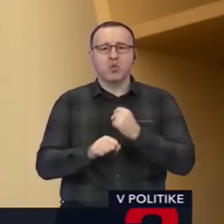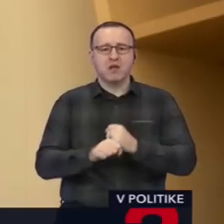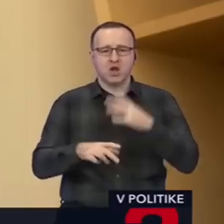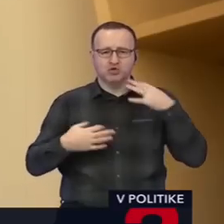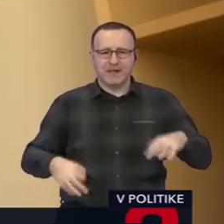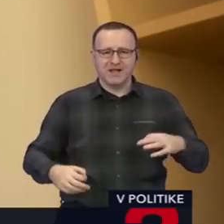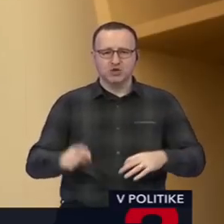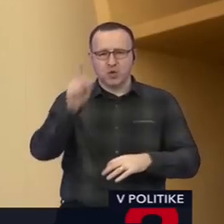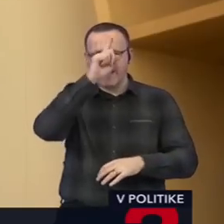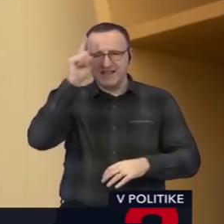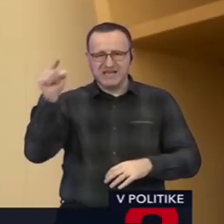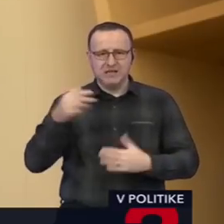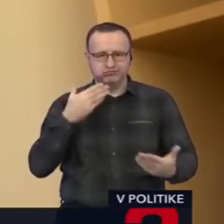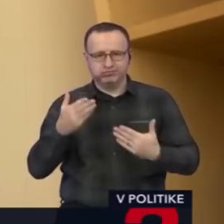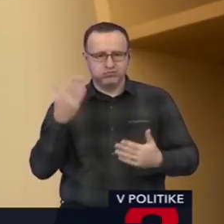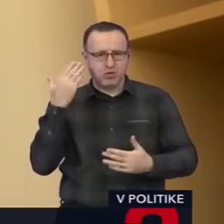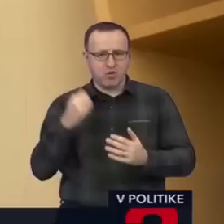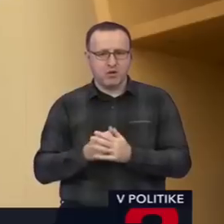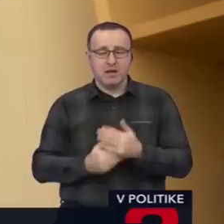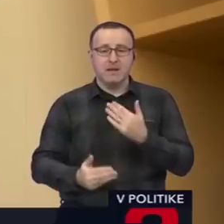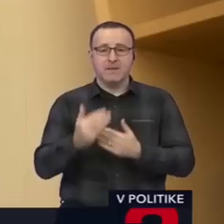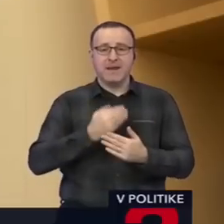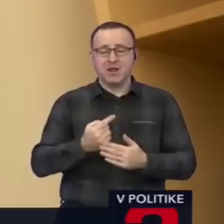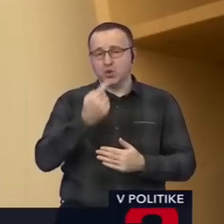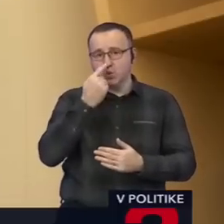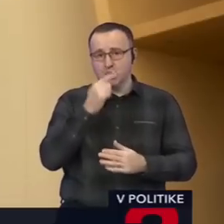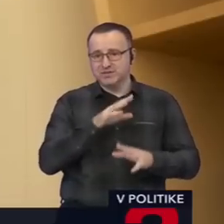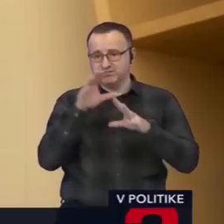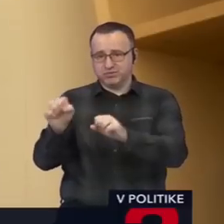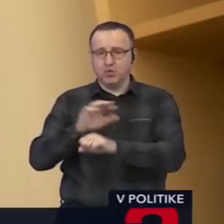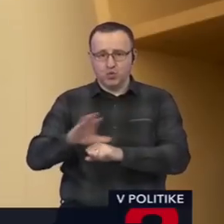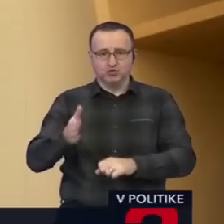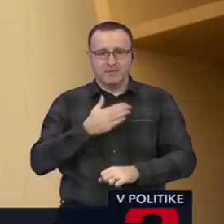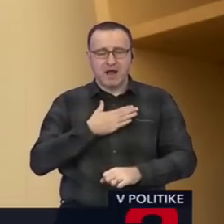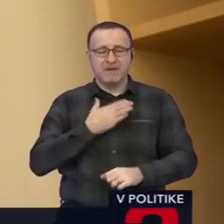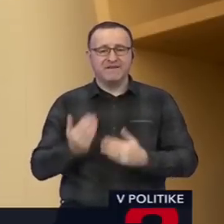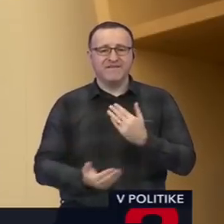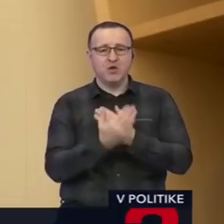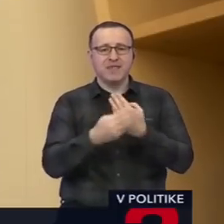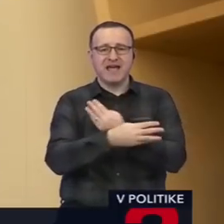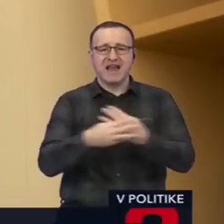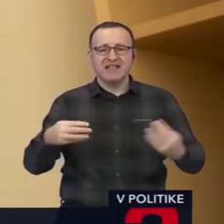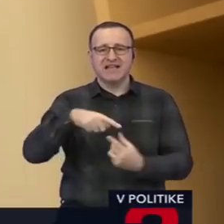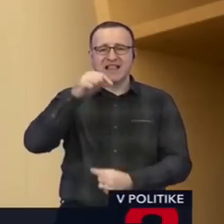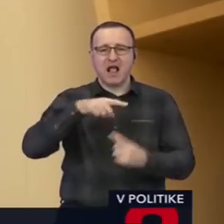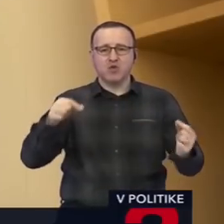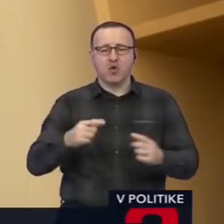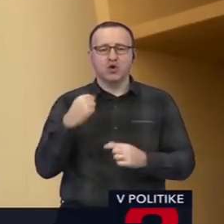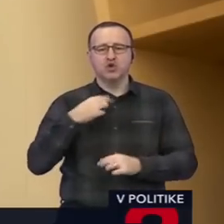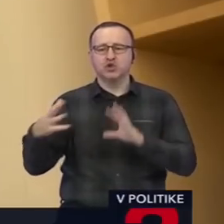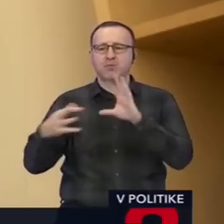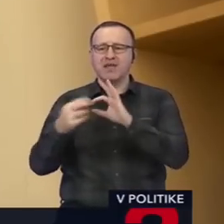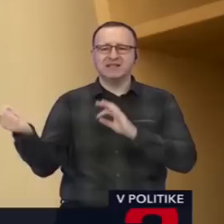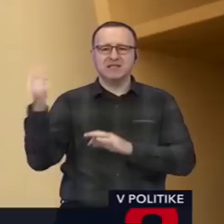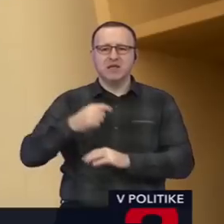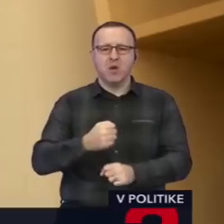už máme už pred ruskou inváziou sme mali na tej východnej hranici NATO posily zo strany spojencov tie bojové